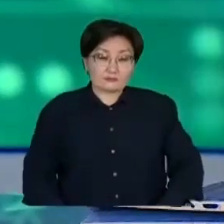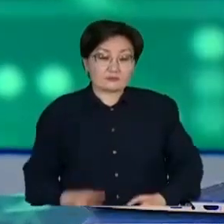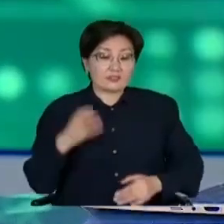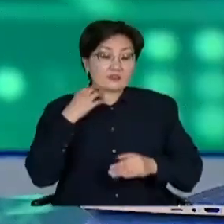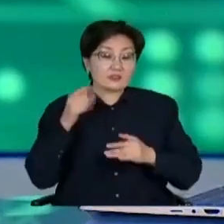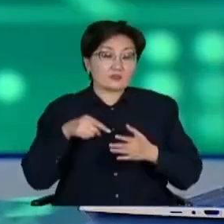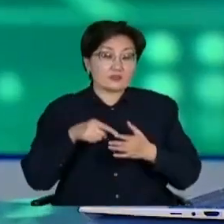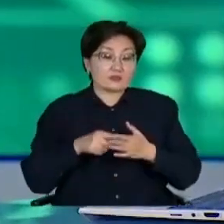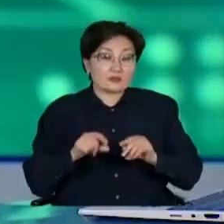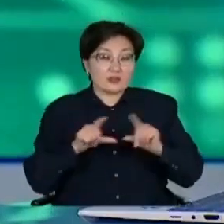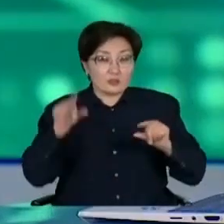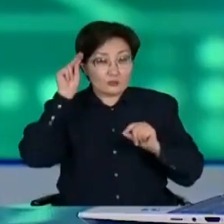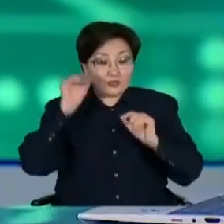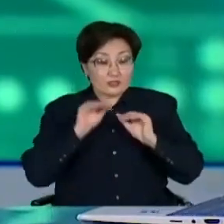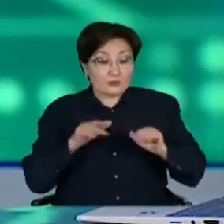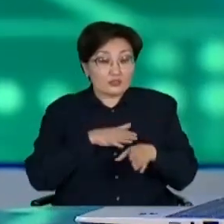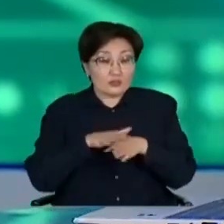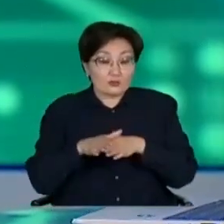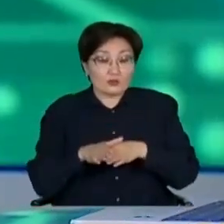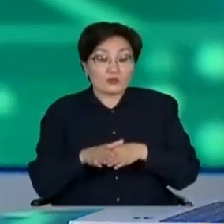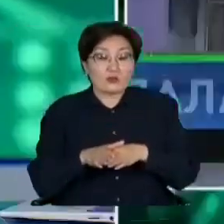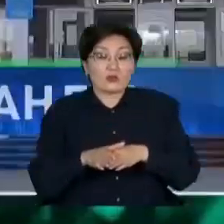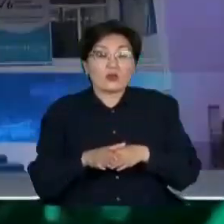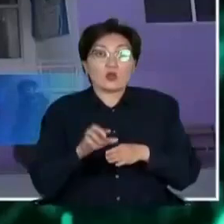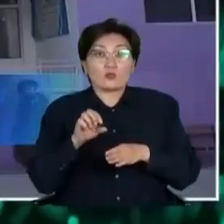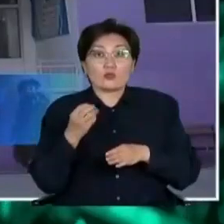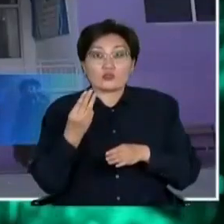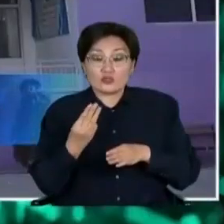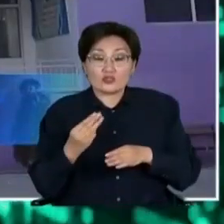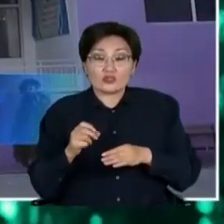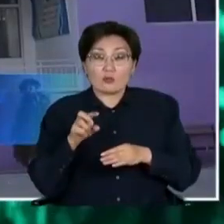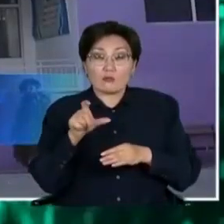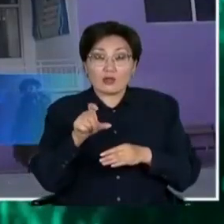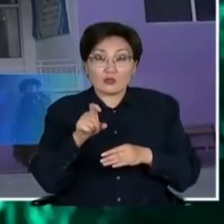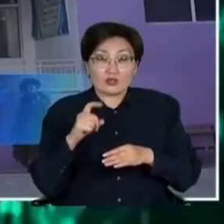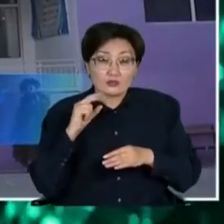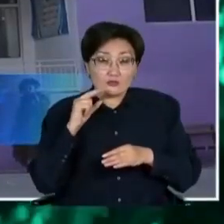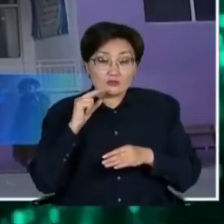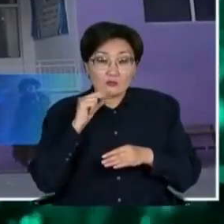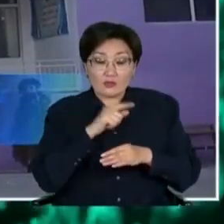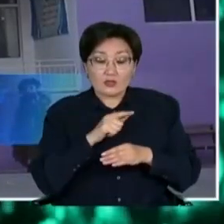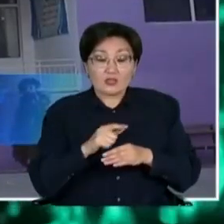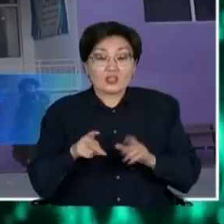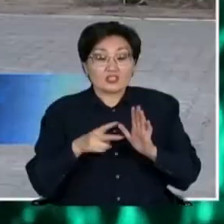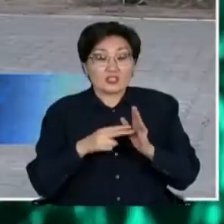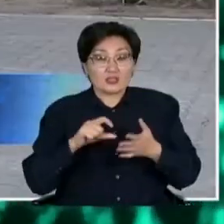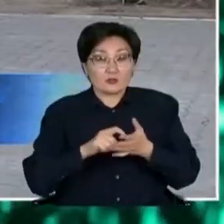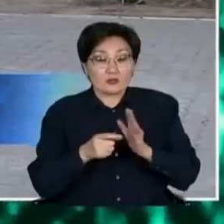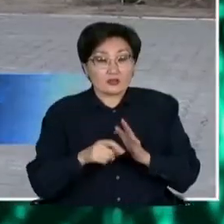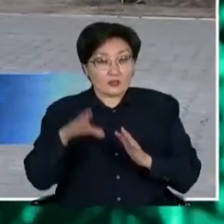Қызылорда қаласында мектеп оқушылары жаппай бұрыш баллонынан уланды. Оған 7-ші сынып оқушысының әжетханаға бұрыш